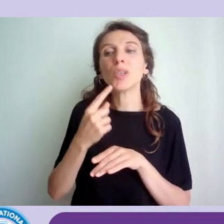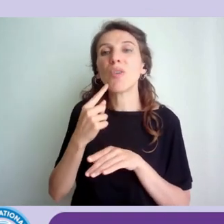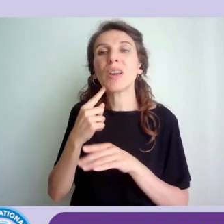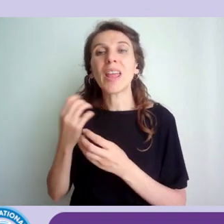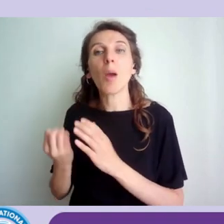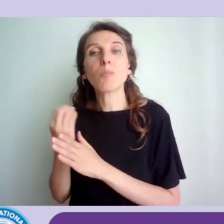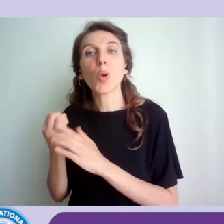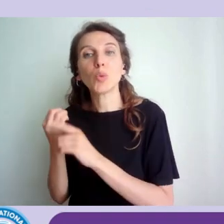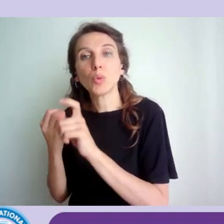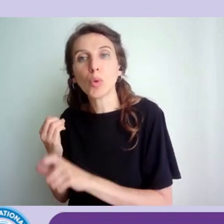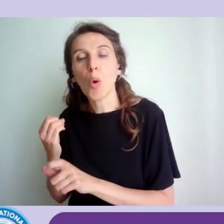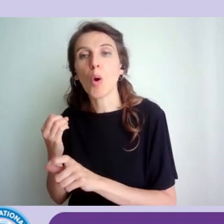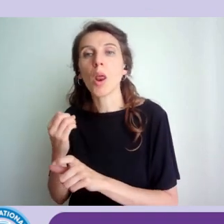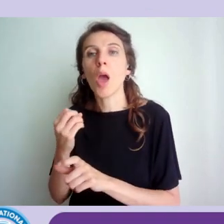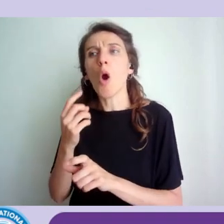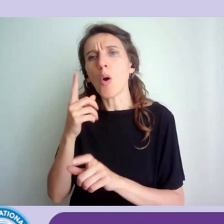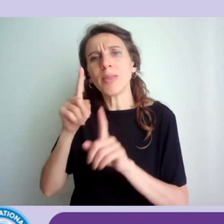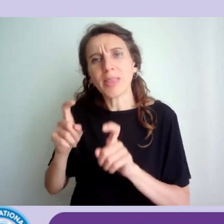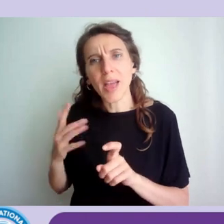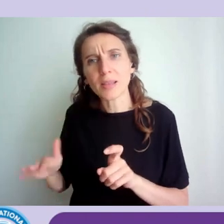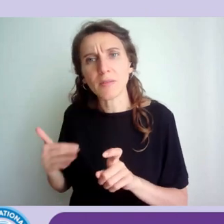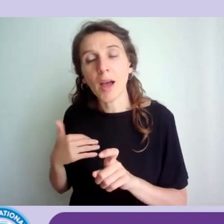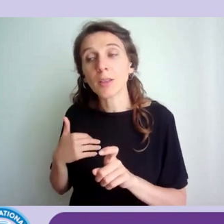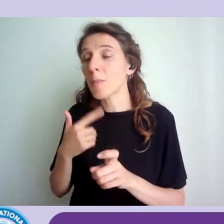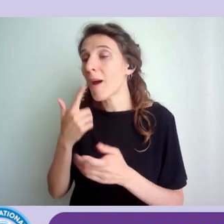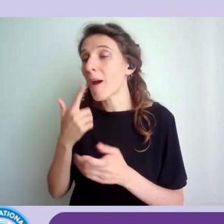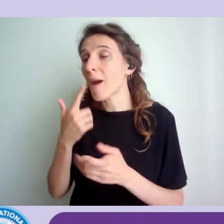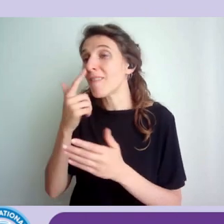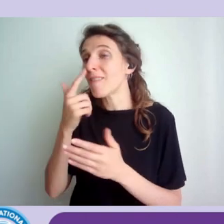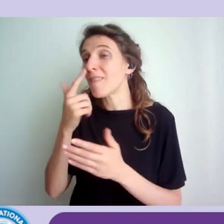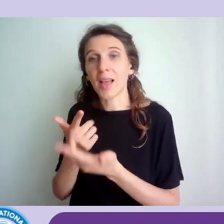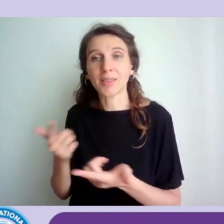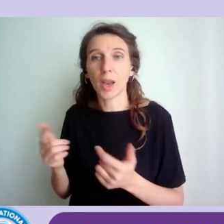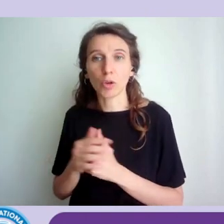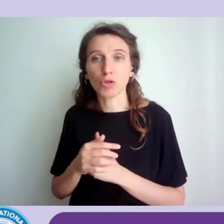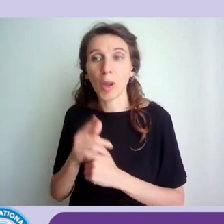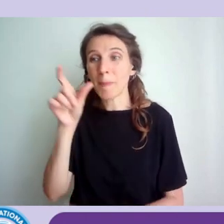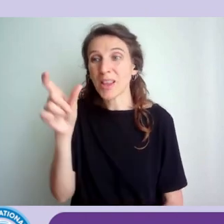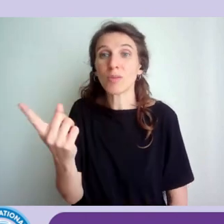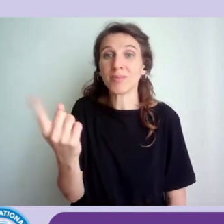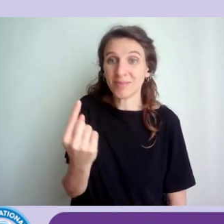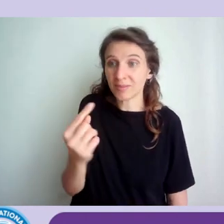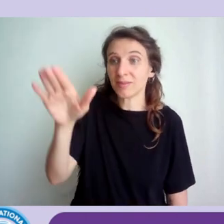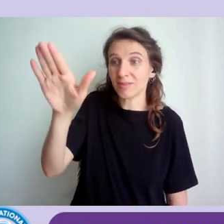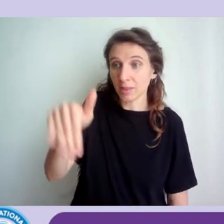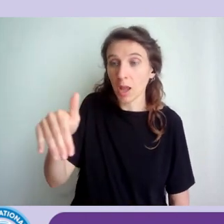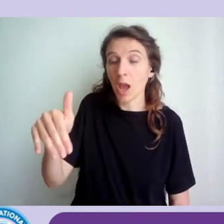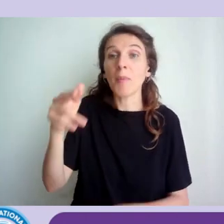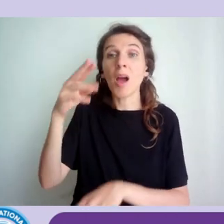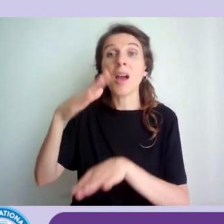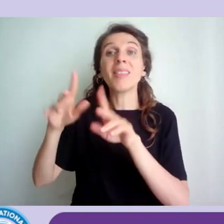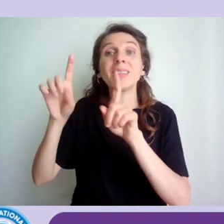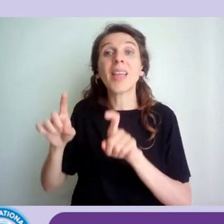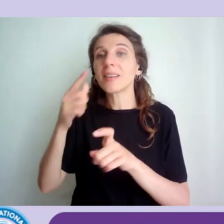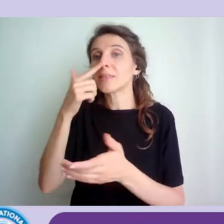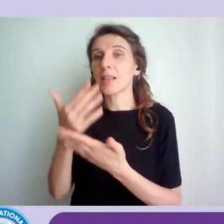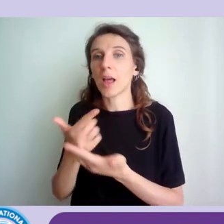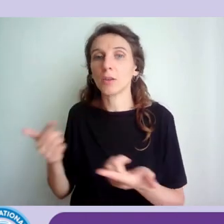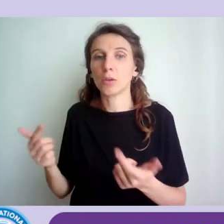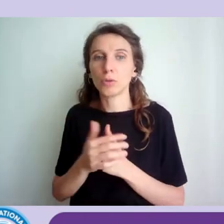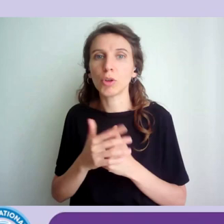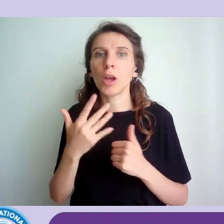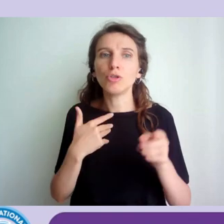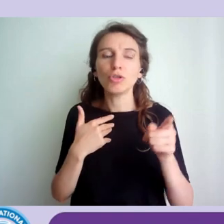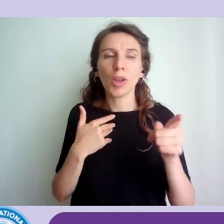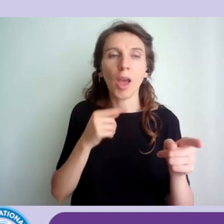idonea a uso utente e quindi stiamo di fatto collegando stiamo collegando praticamente tutte